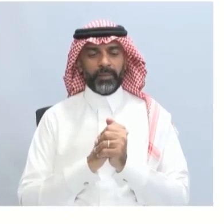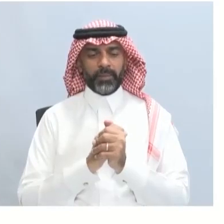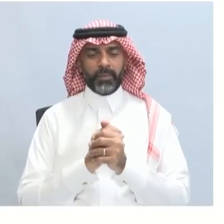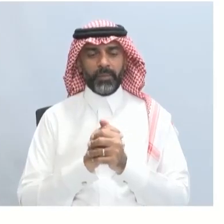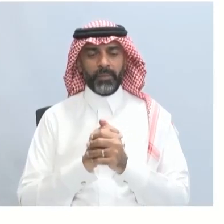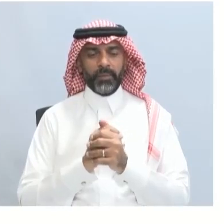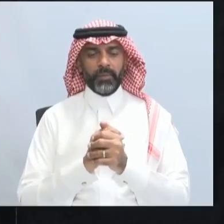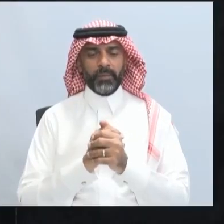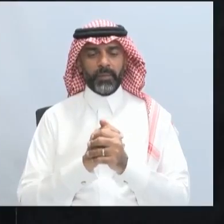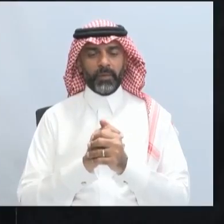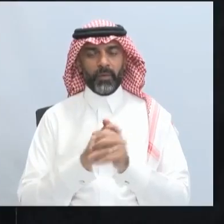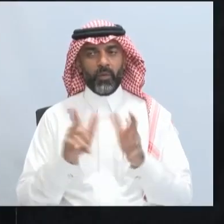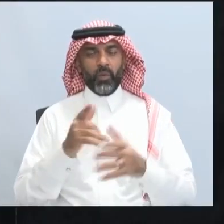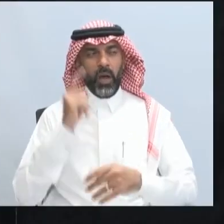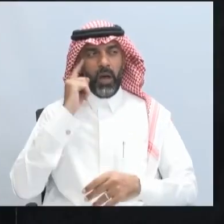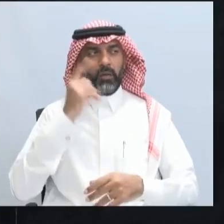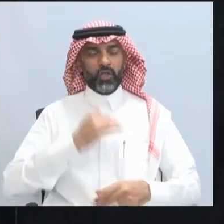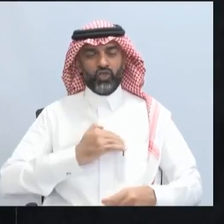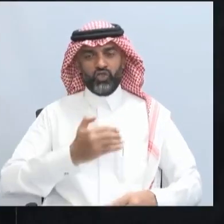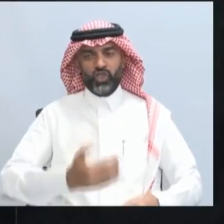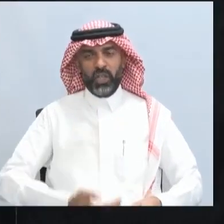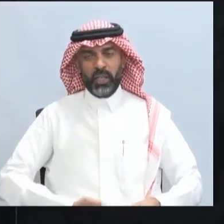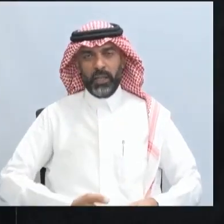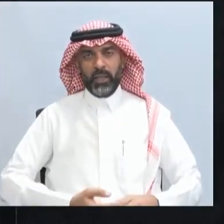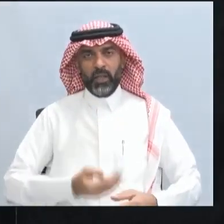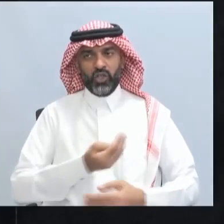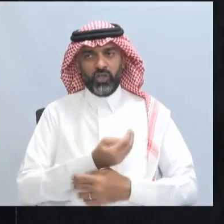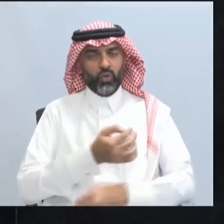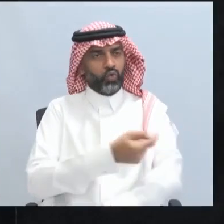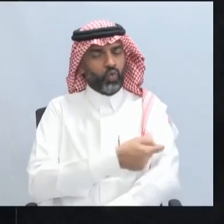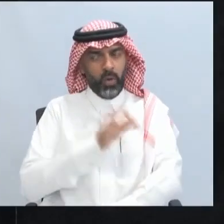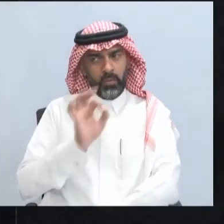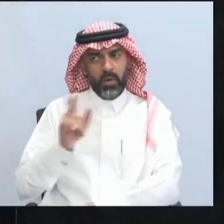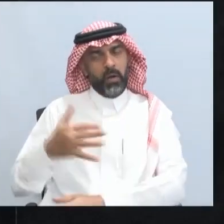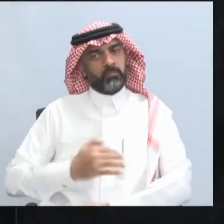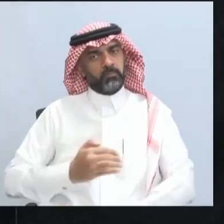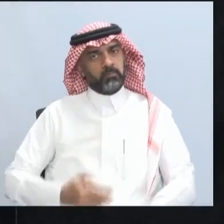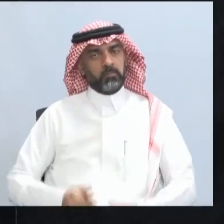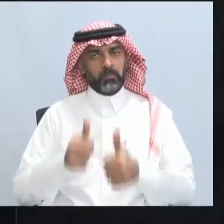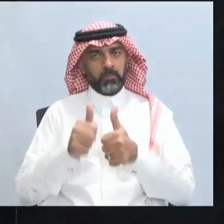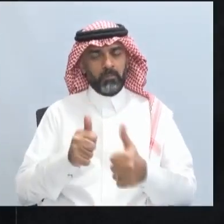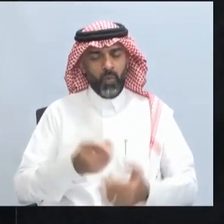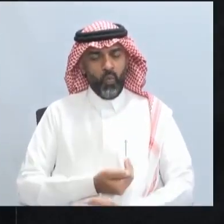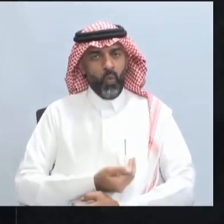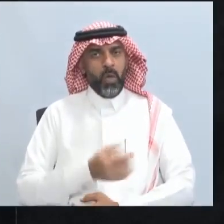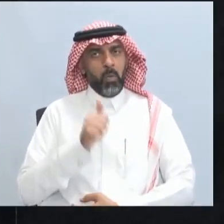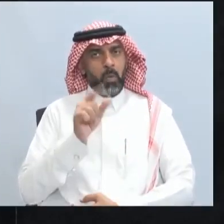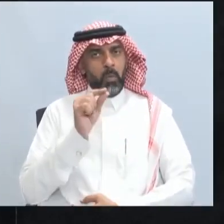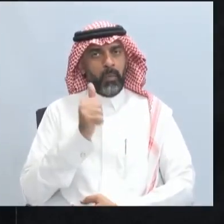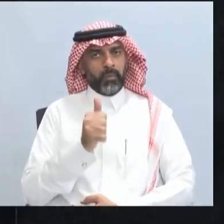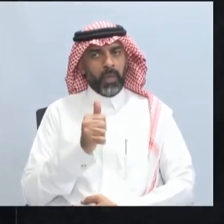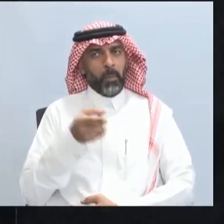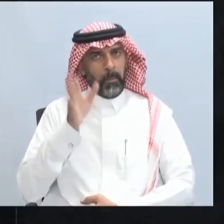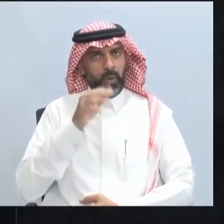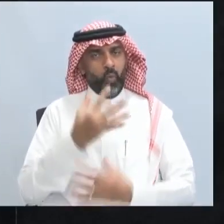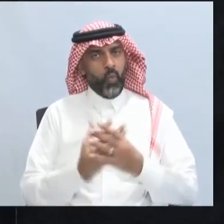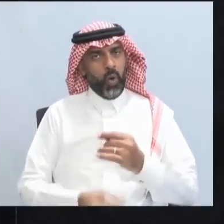استكن بم يعني ان حياته مستقره والاطباء ذكروا ذلك فان له حقوق في اثناء حمله ما هي ما